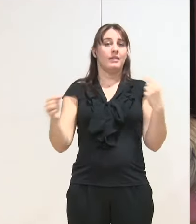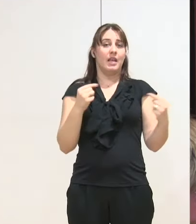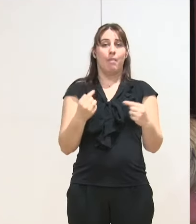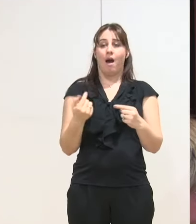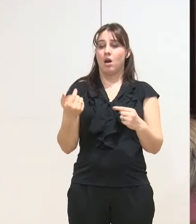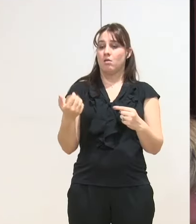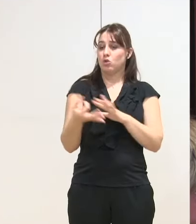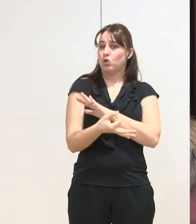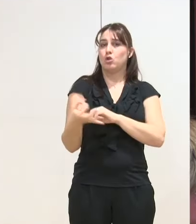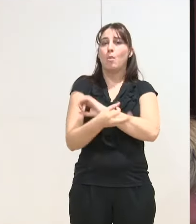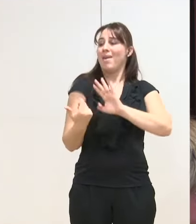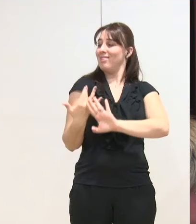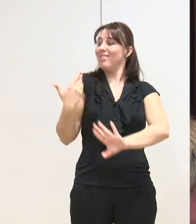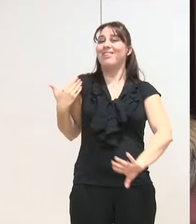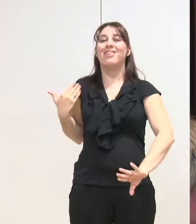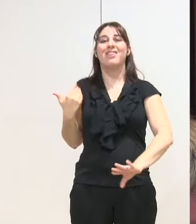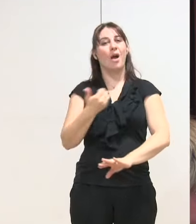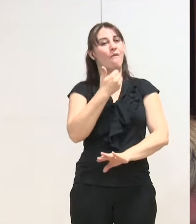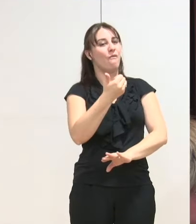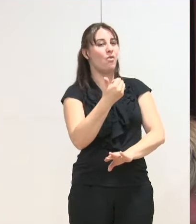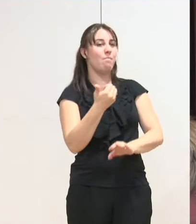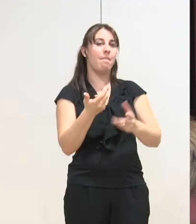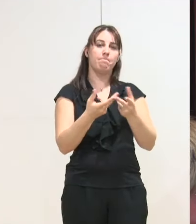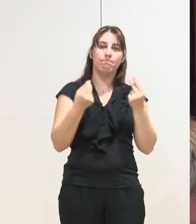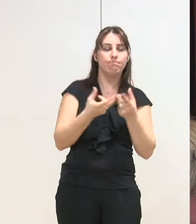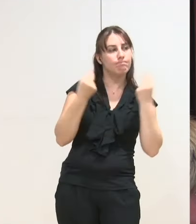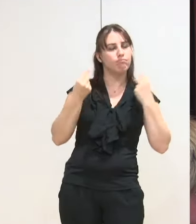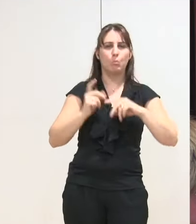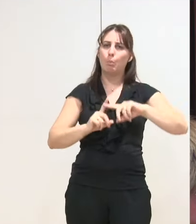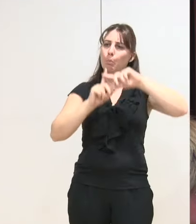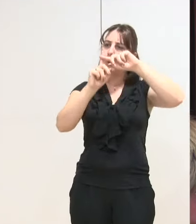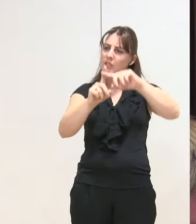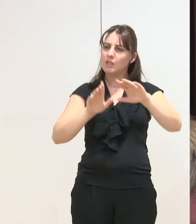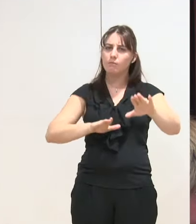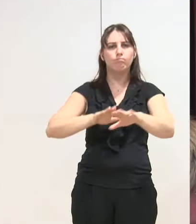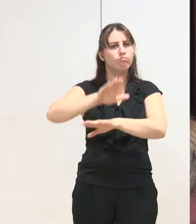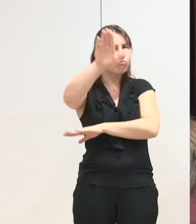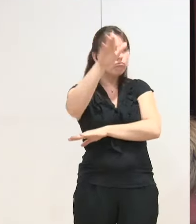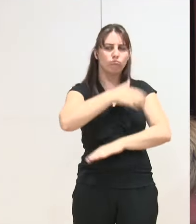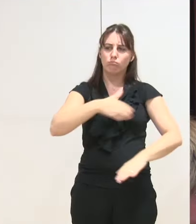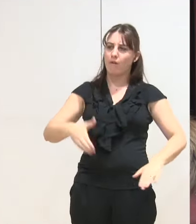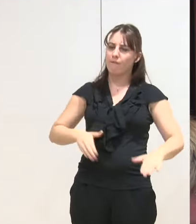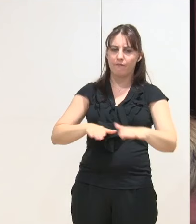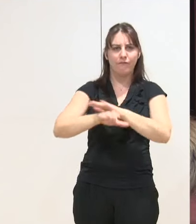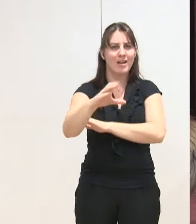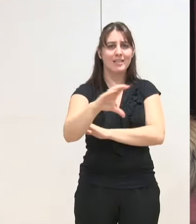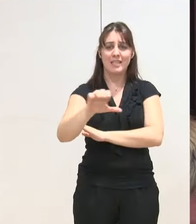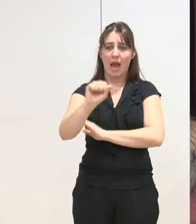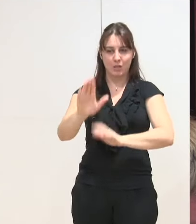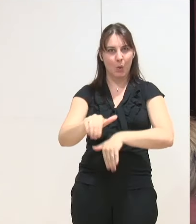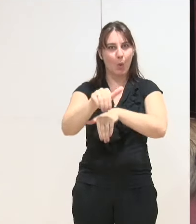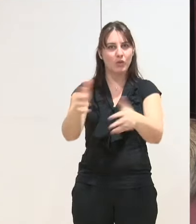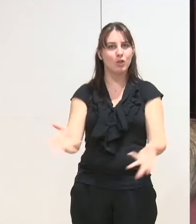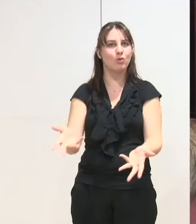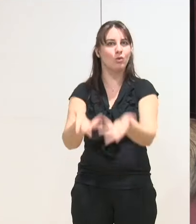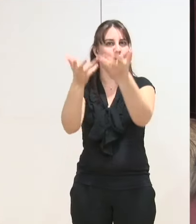a quelques semaines lorsque vous signalez positivement la hausse continue du soutien de la Ville à ce même CCS qui a permis